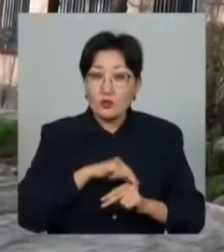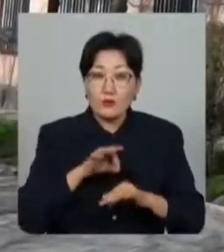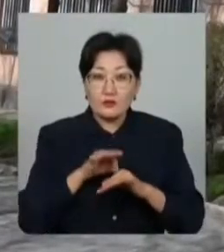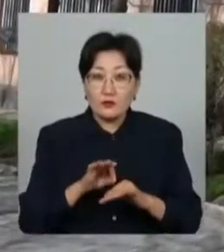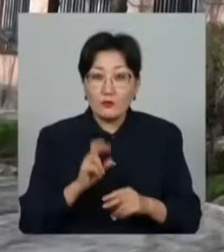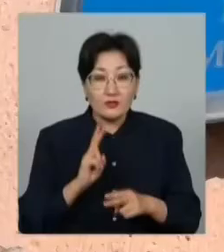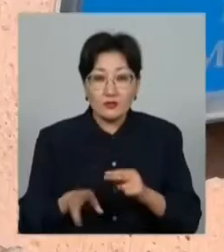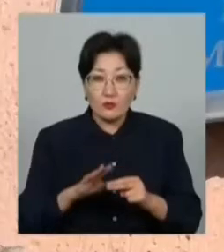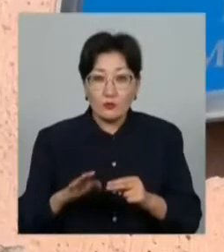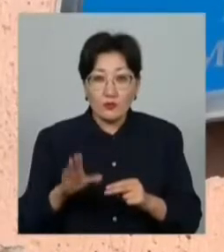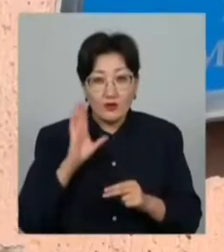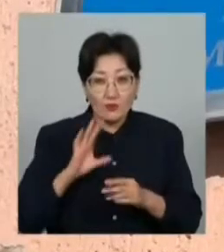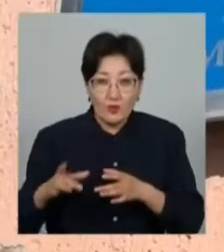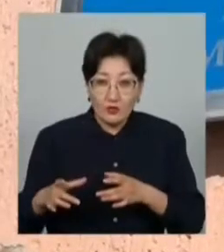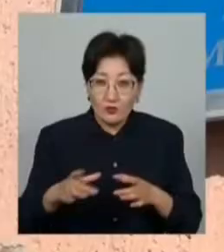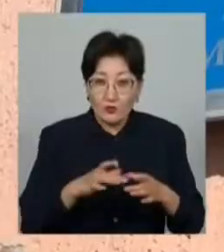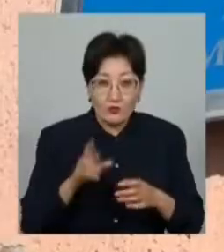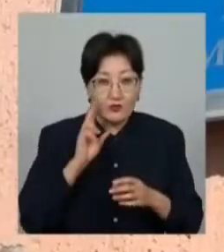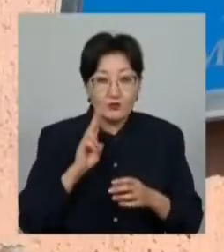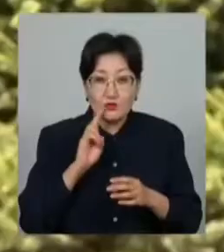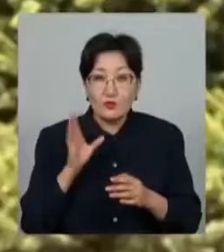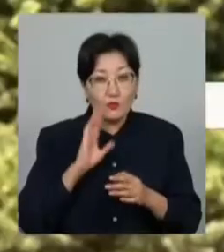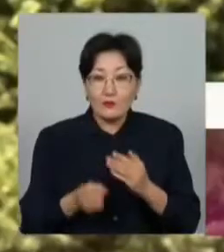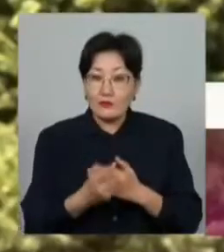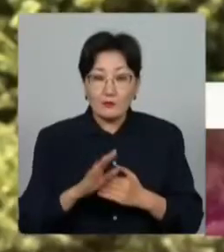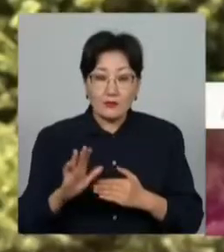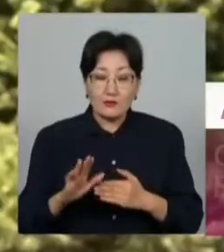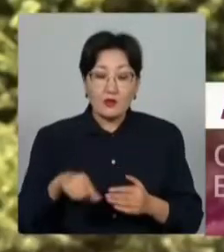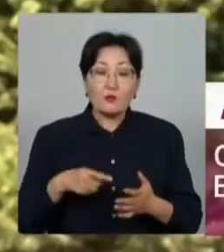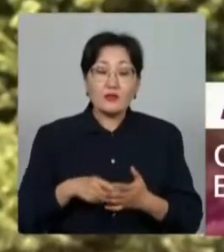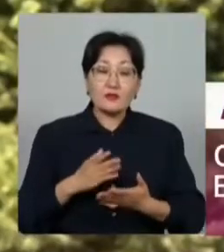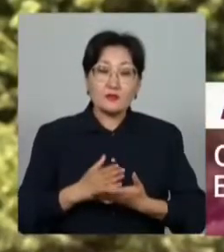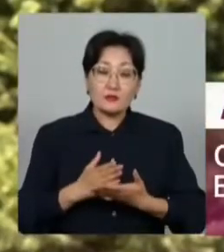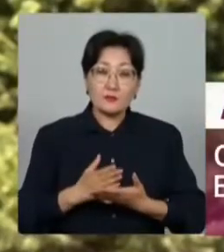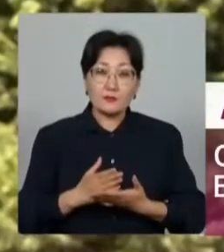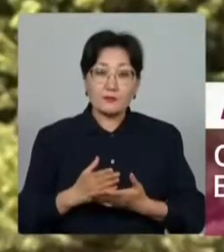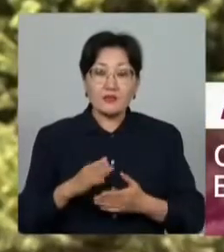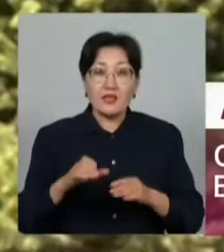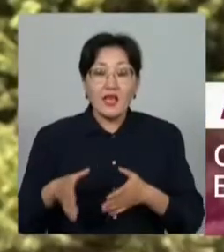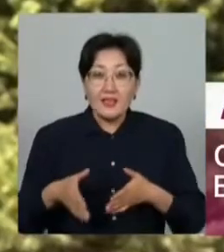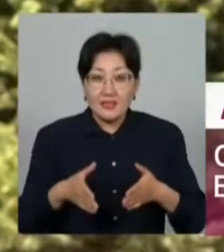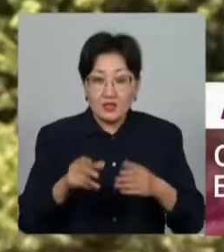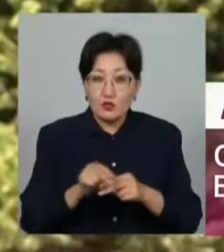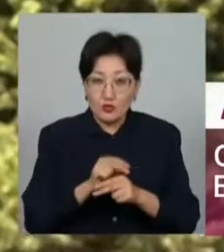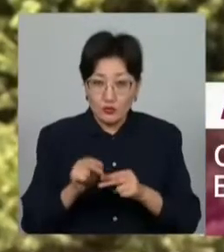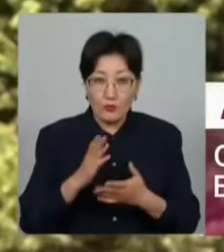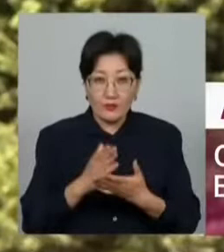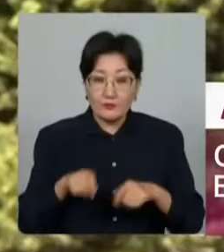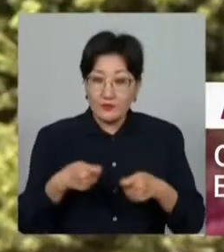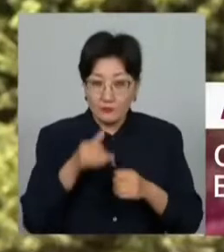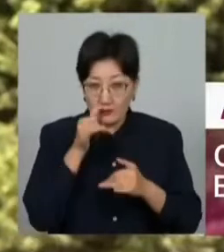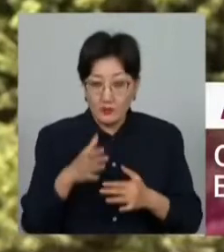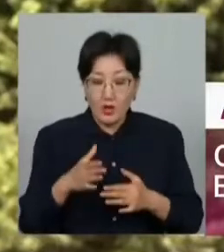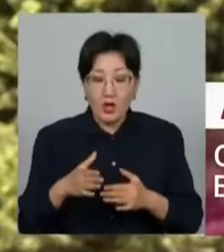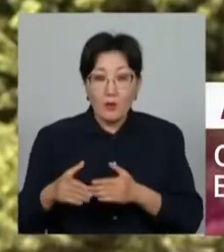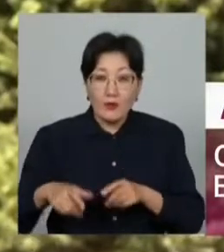бітпейінше көлдерге су бармайды. Мәселе бар. Канал жөндеуіне байланысты бүгін су бере алмай отырмыз. Мүмкіншілік жоқ. Ол обходной